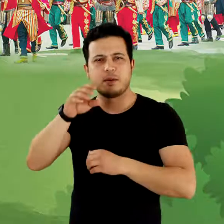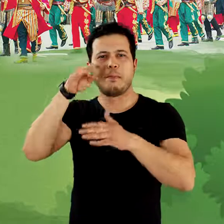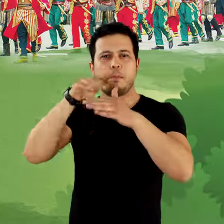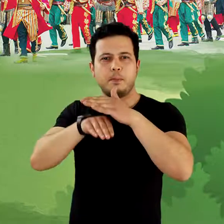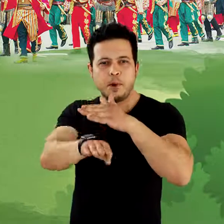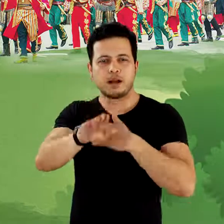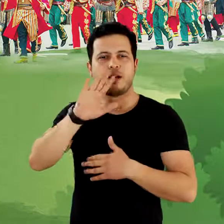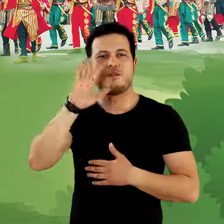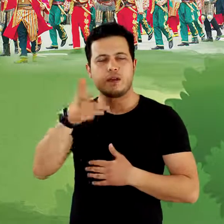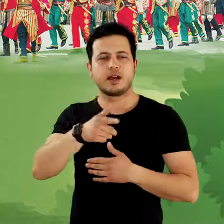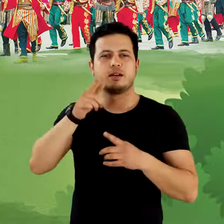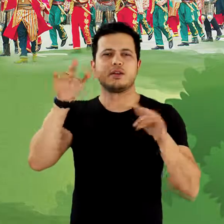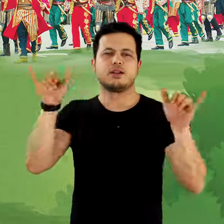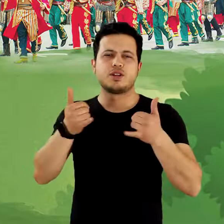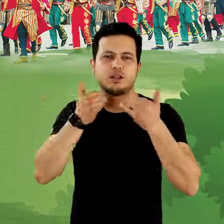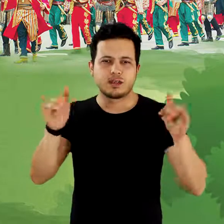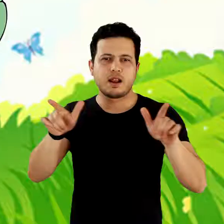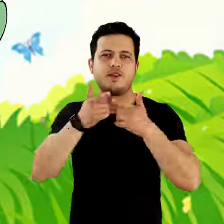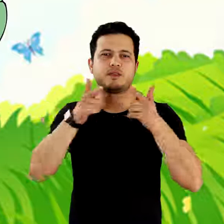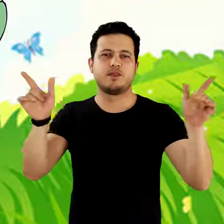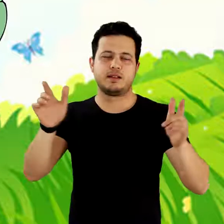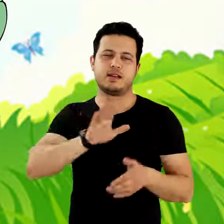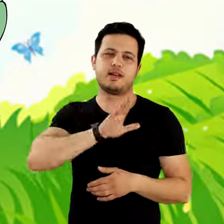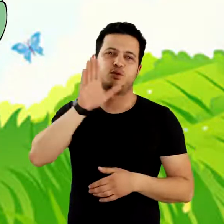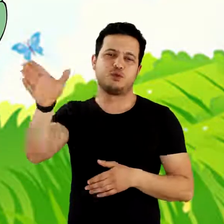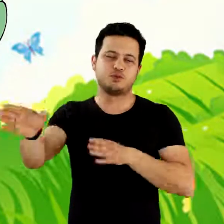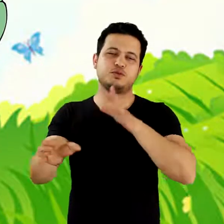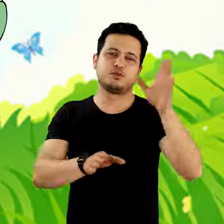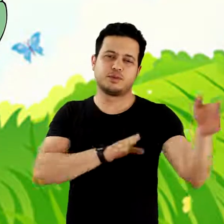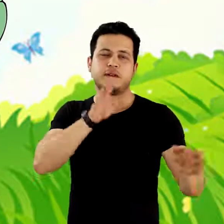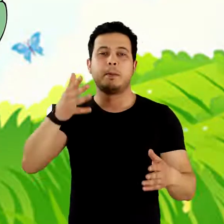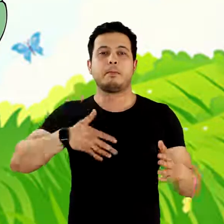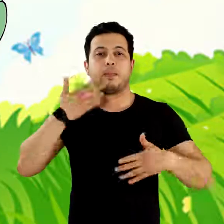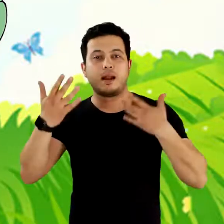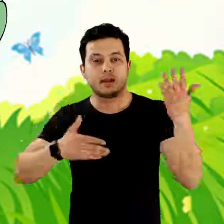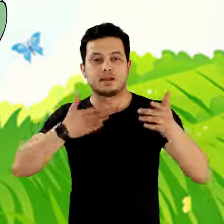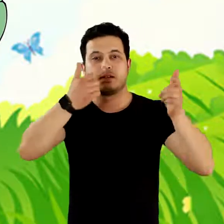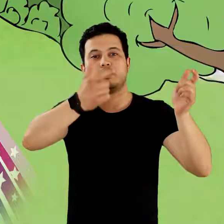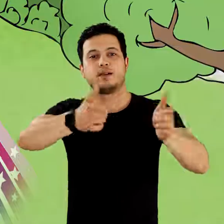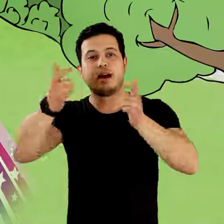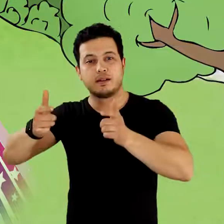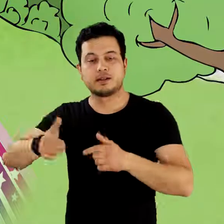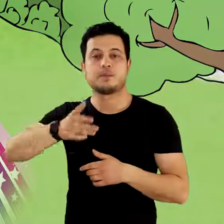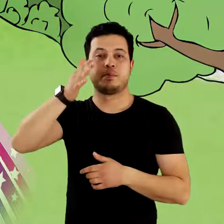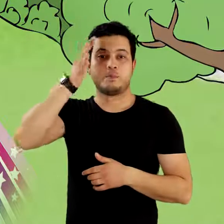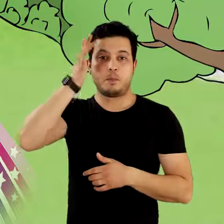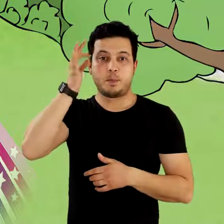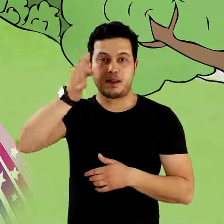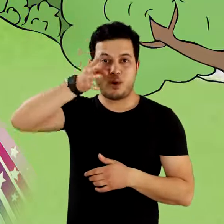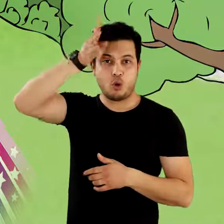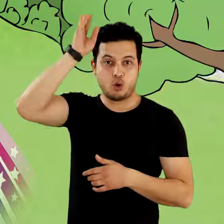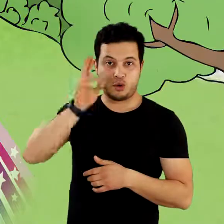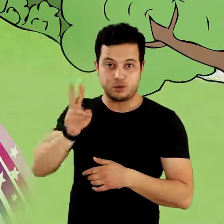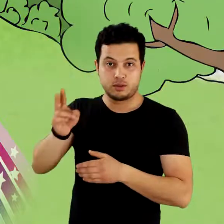zaman şenliklere, festivallere götürür. Merak ettikleri her yeri Bilge Horoz'un üstün yeteneği